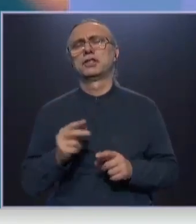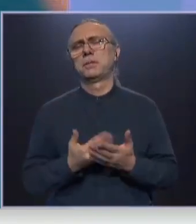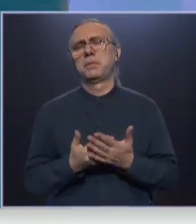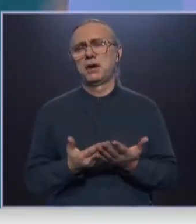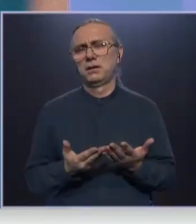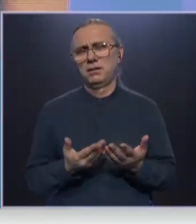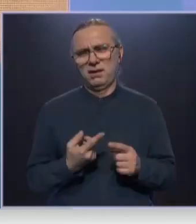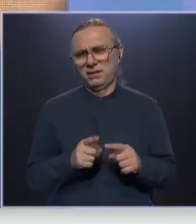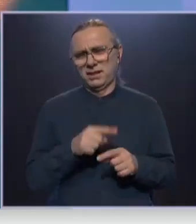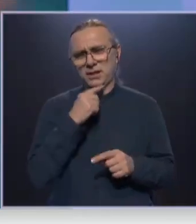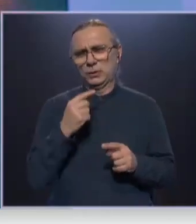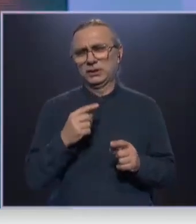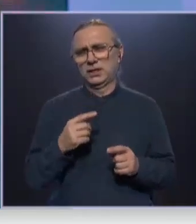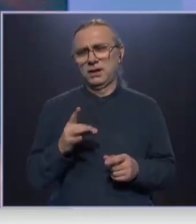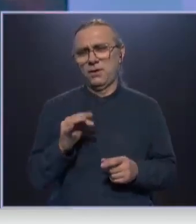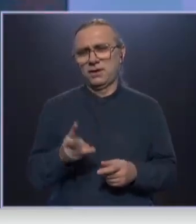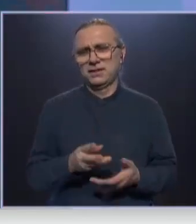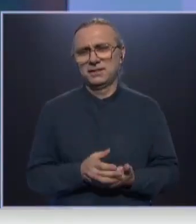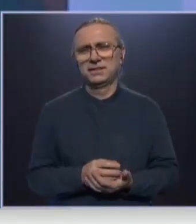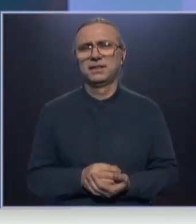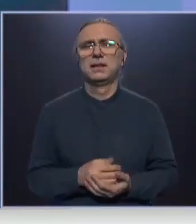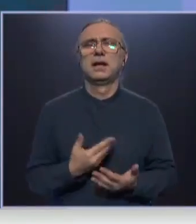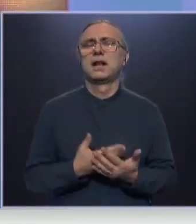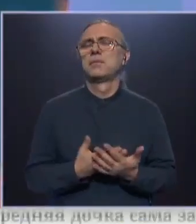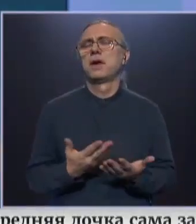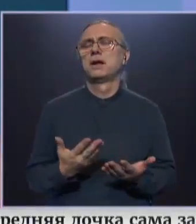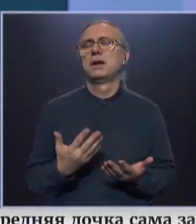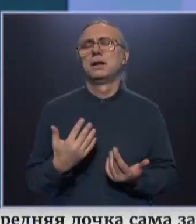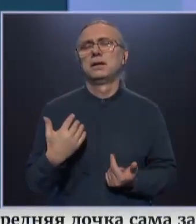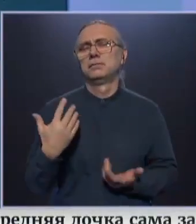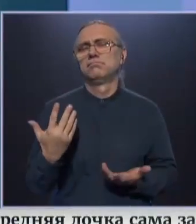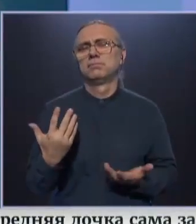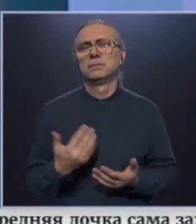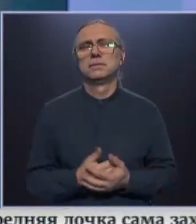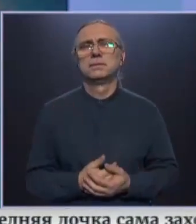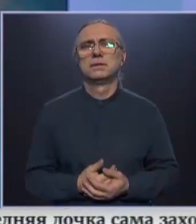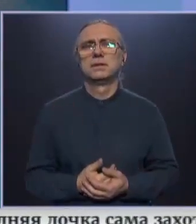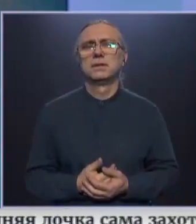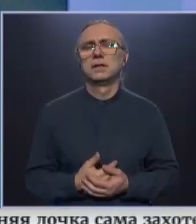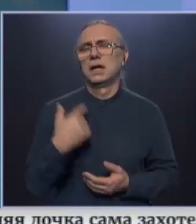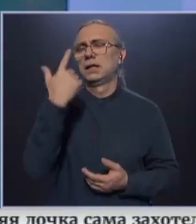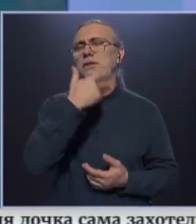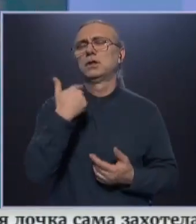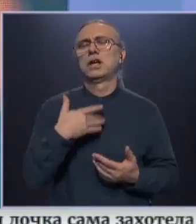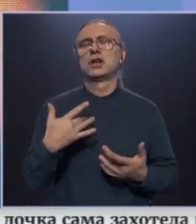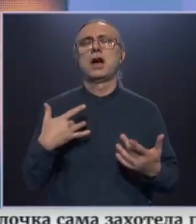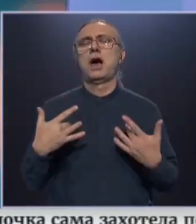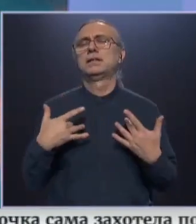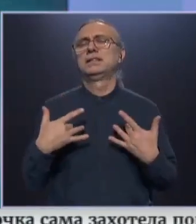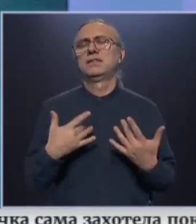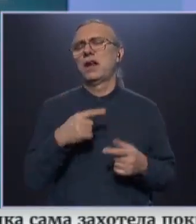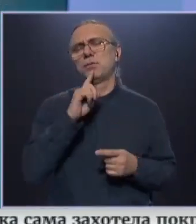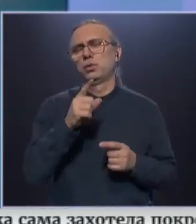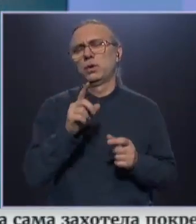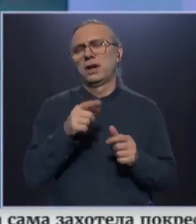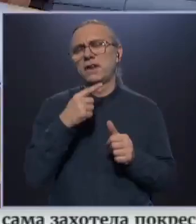да, или лицо нашей, в общем-то, артистов, не будем называть